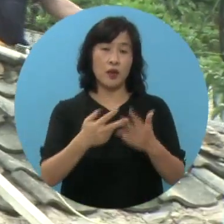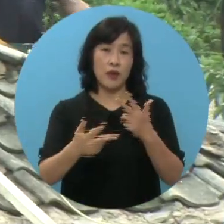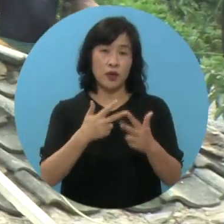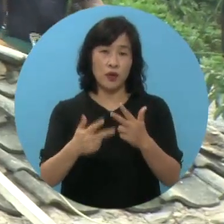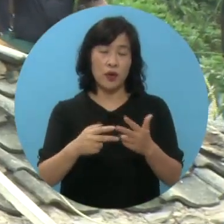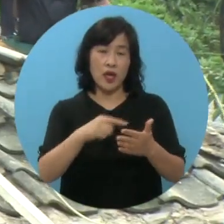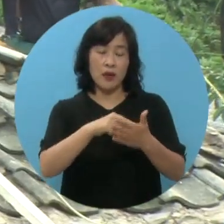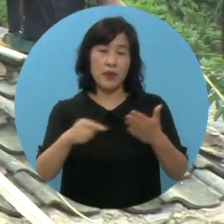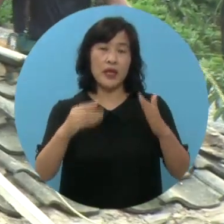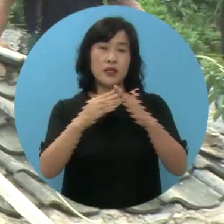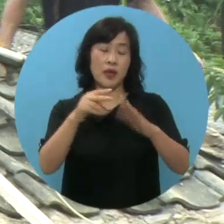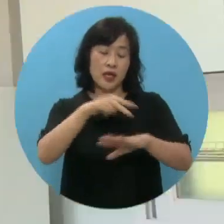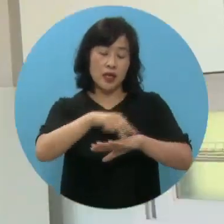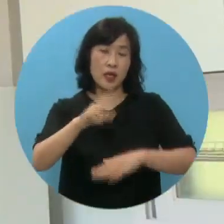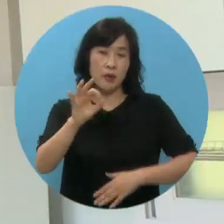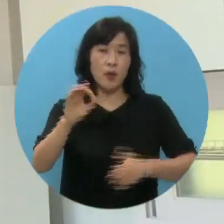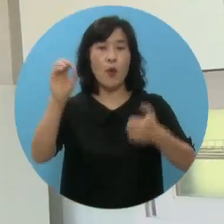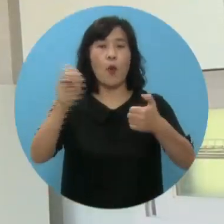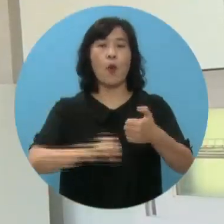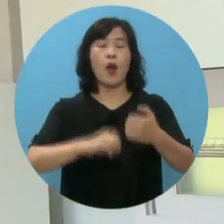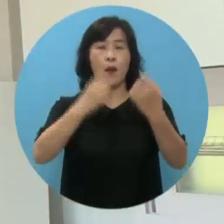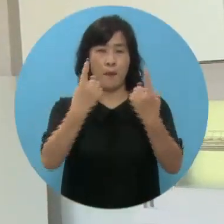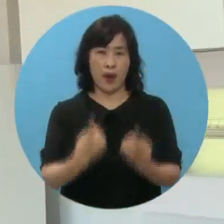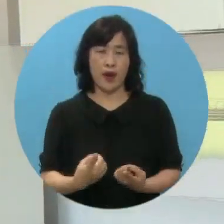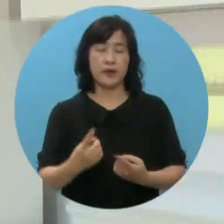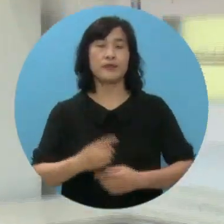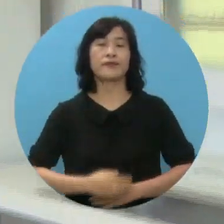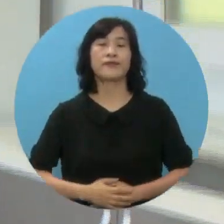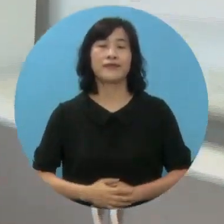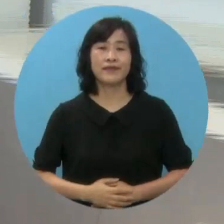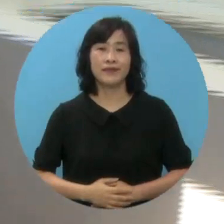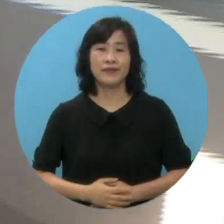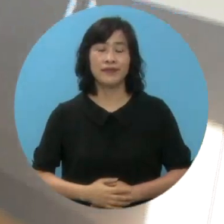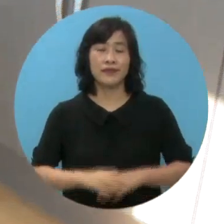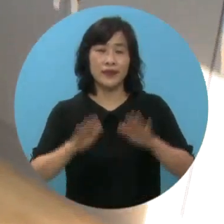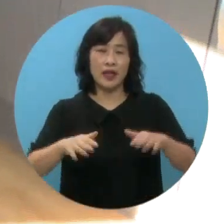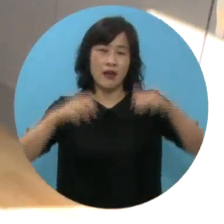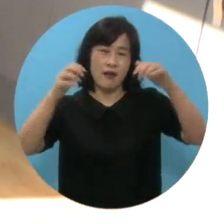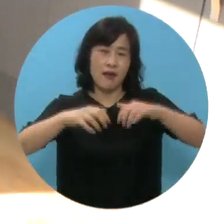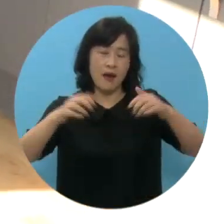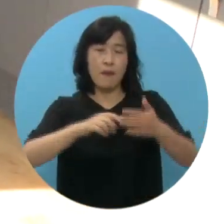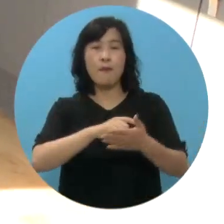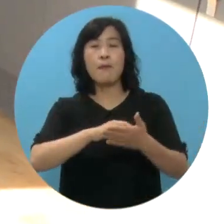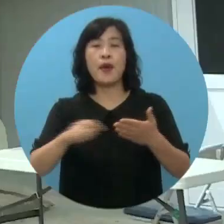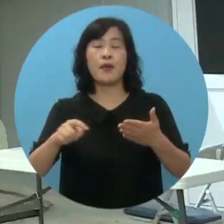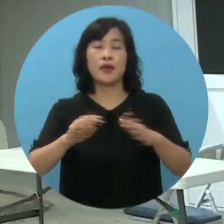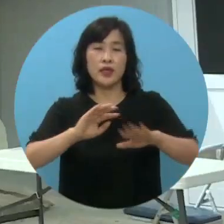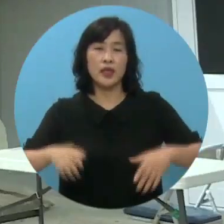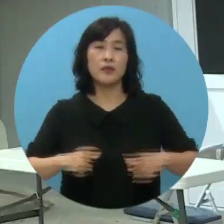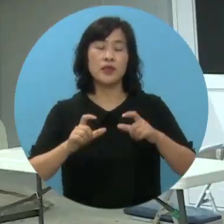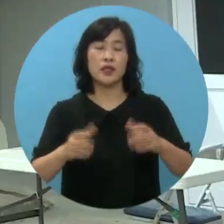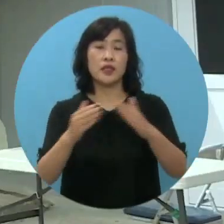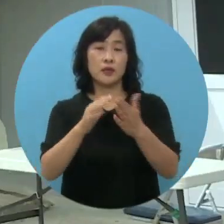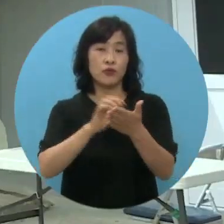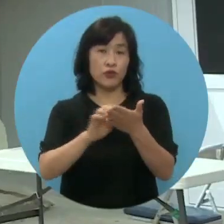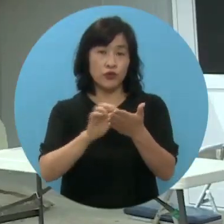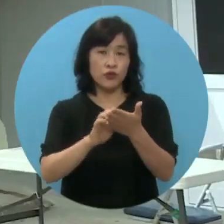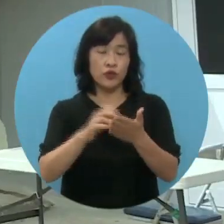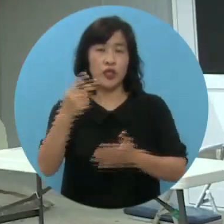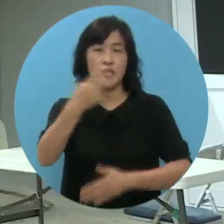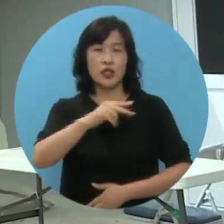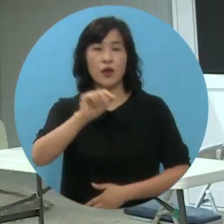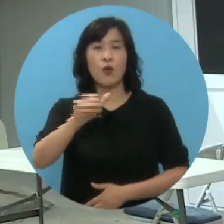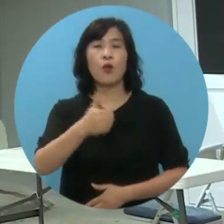전남건축사협회도 수혜주택의 설계비 50%를 감면해줍니다. 최근 집중호우로 피해를 입은 전남지역